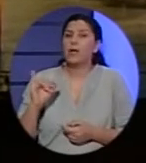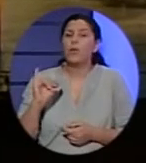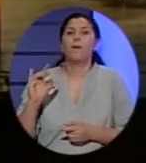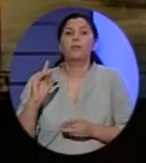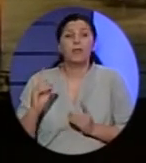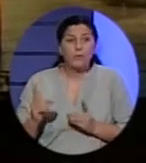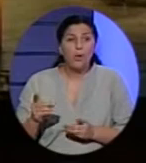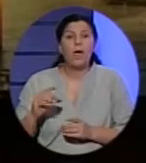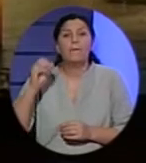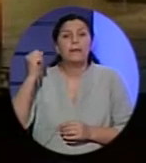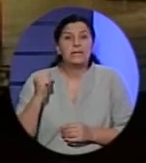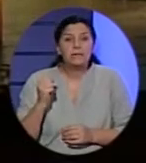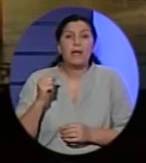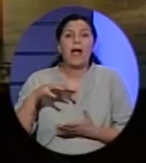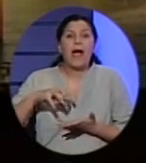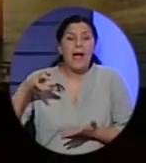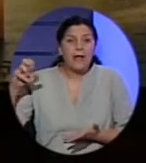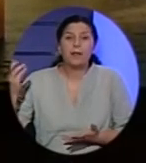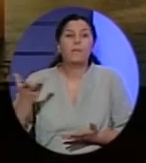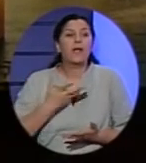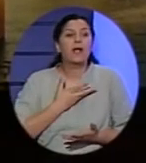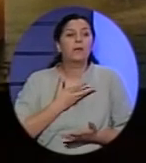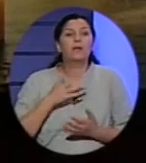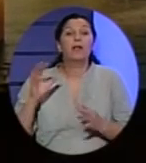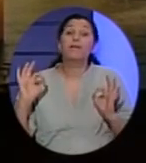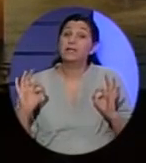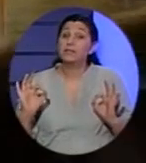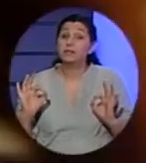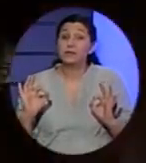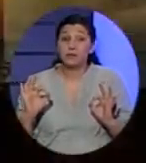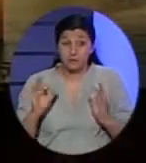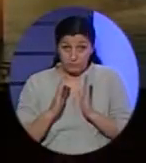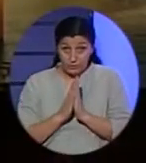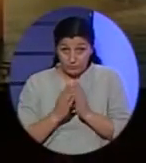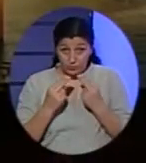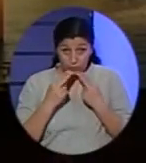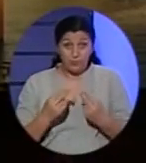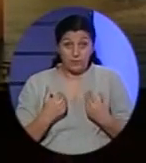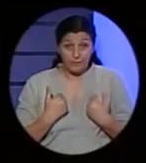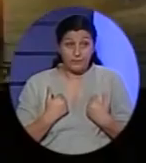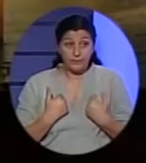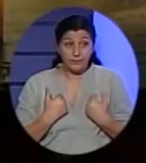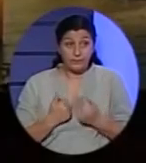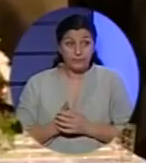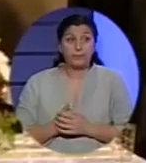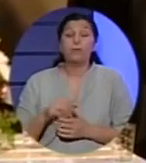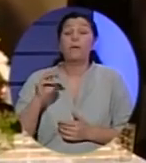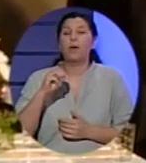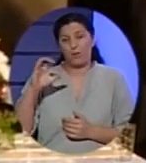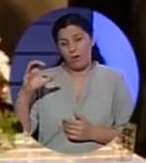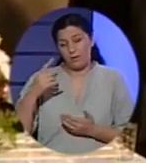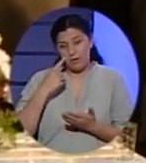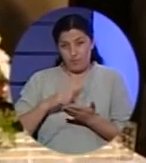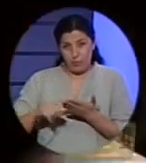למה ירוחם, דימונה, מצפה רמון, ערד, מקבלות אפס? אני מבקש שתענה לי. מאיר כהן, ראש עיריית דימונה, שבעוד